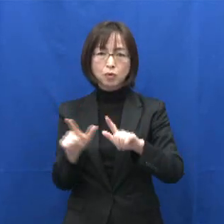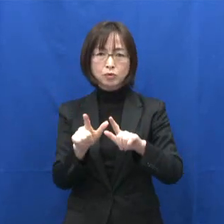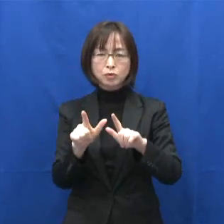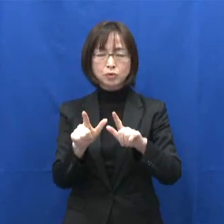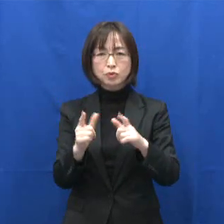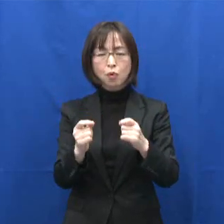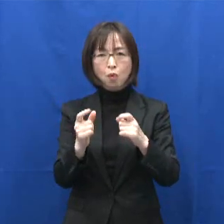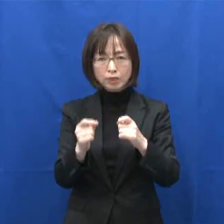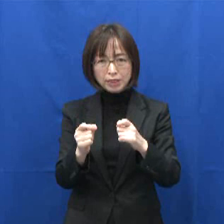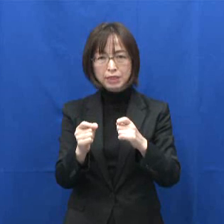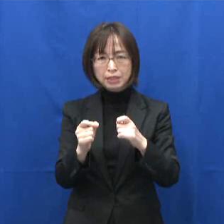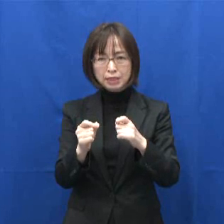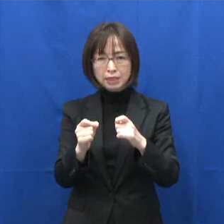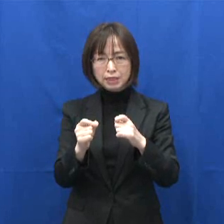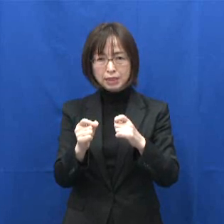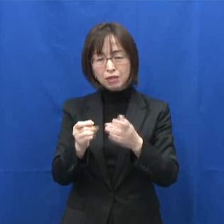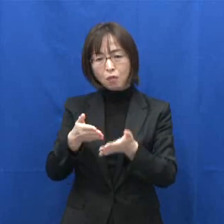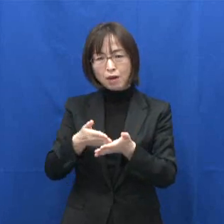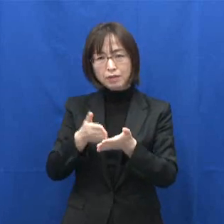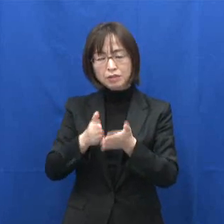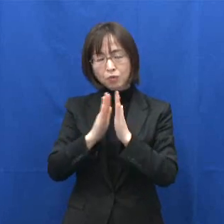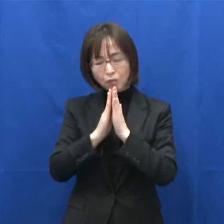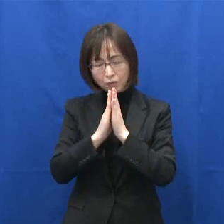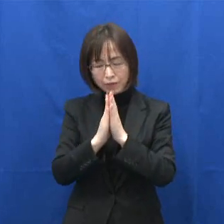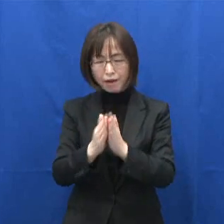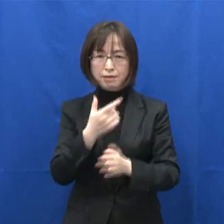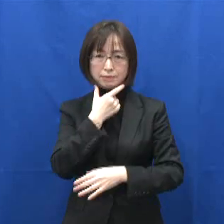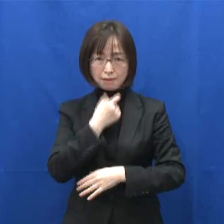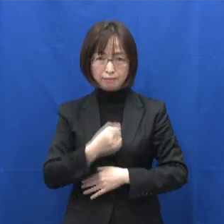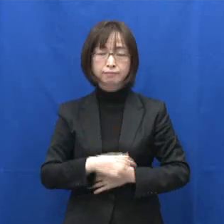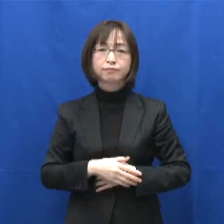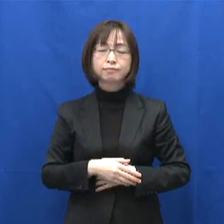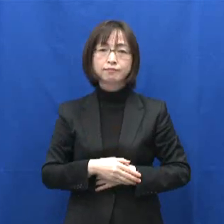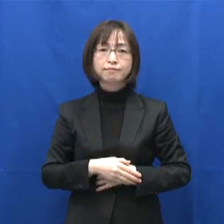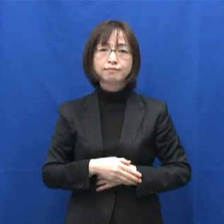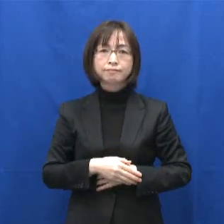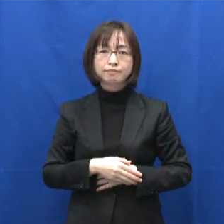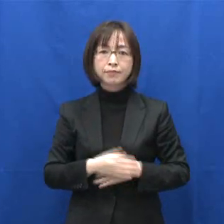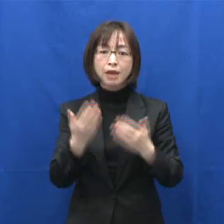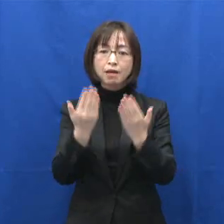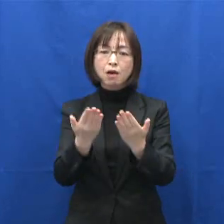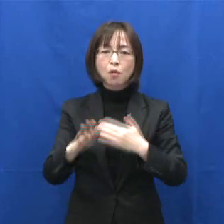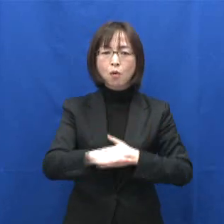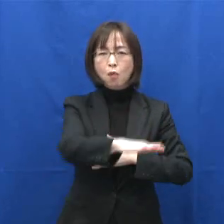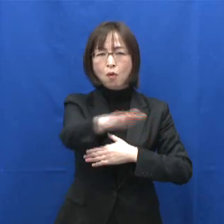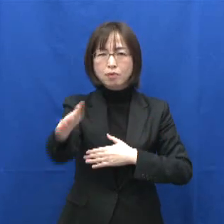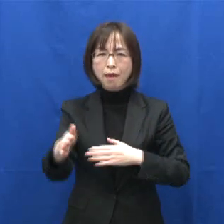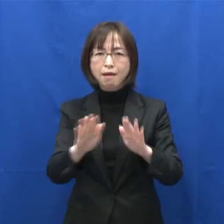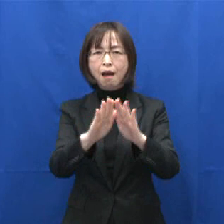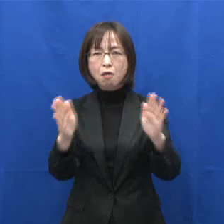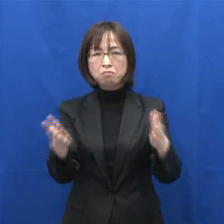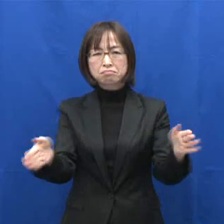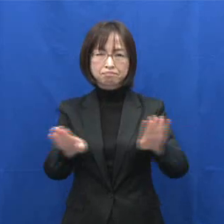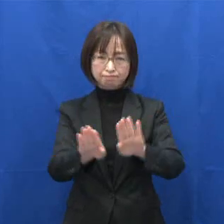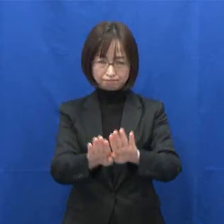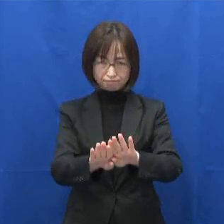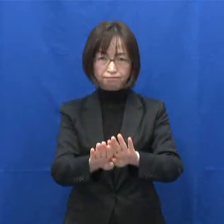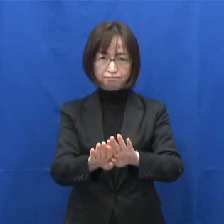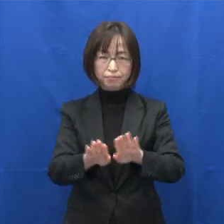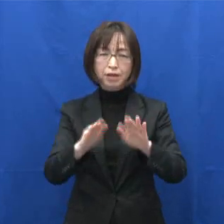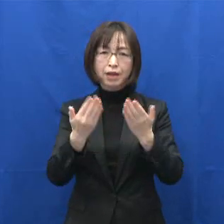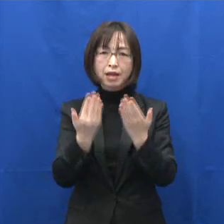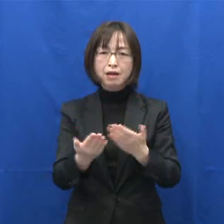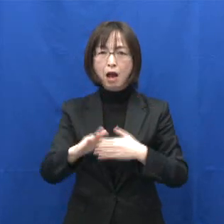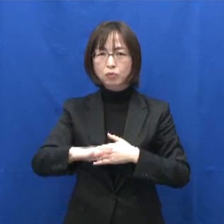導していただくようお願いを申し上げます。校庭開放も休止し、また学童クラ